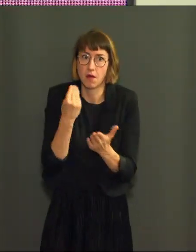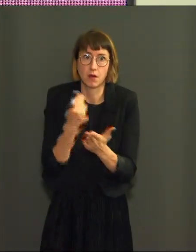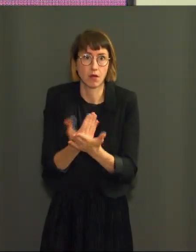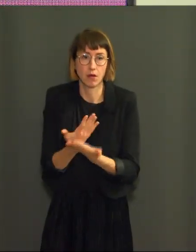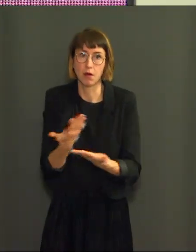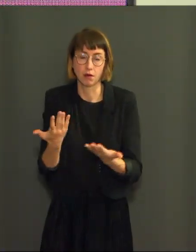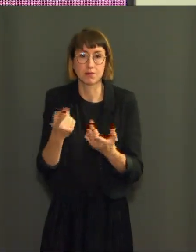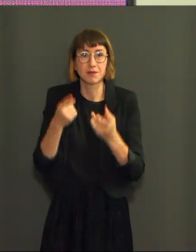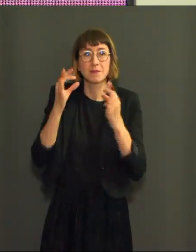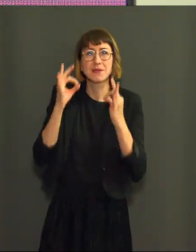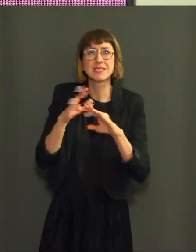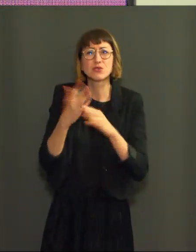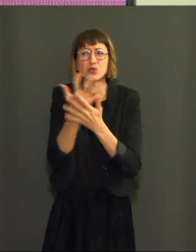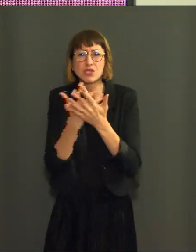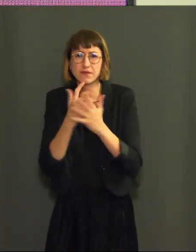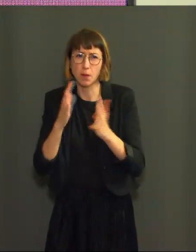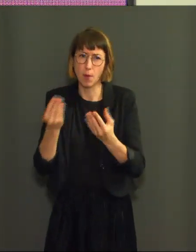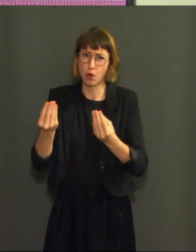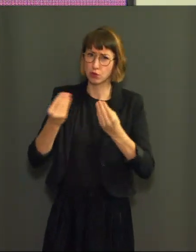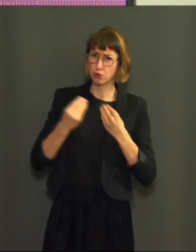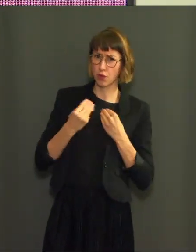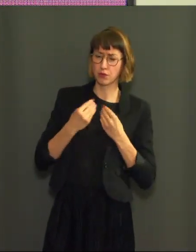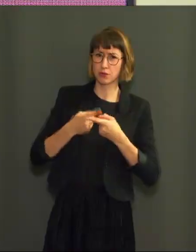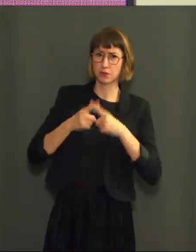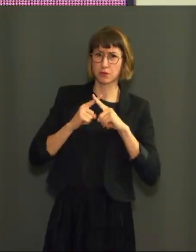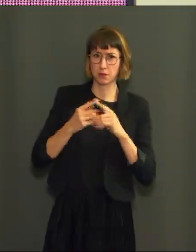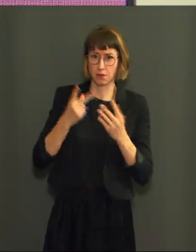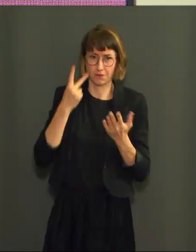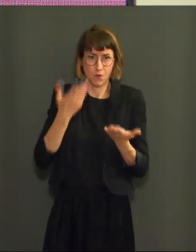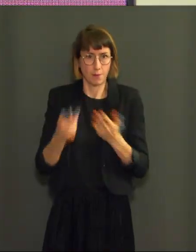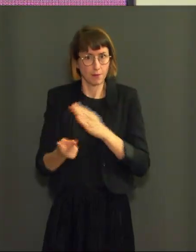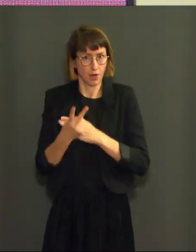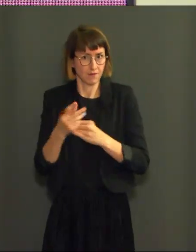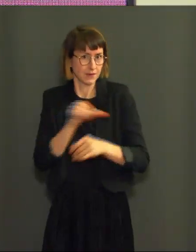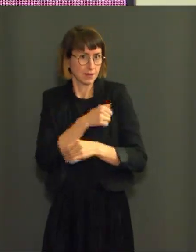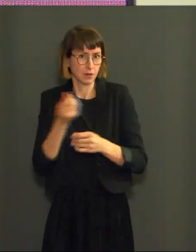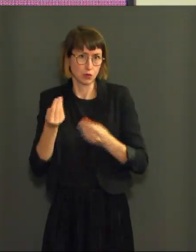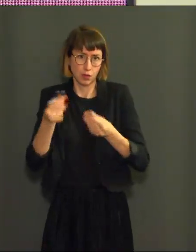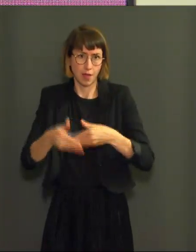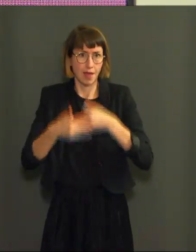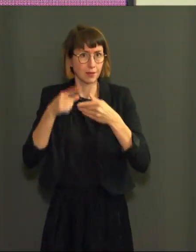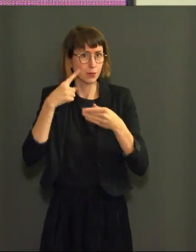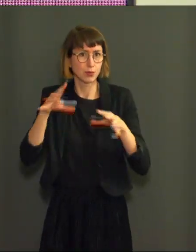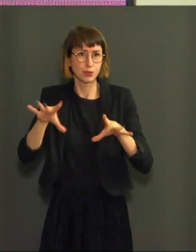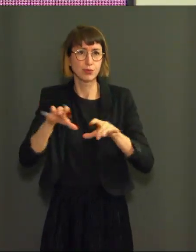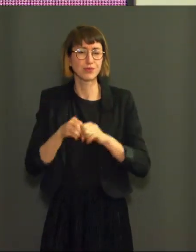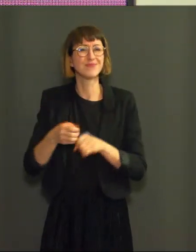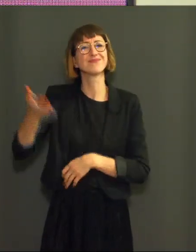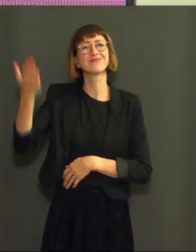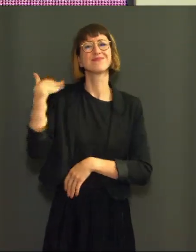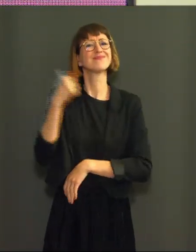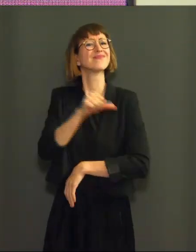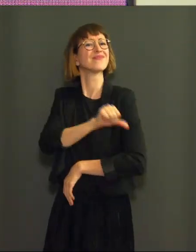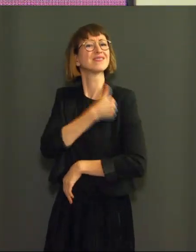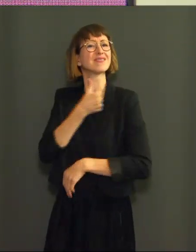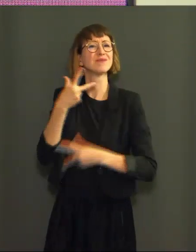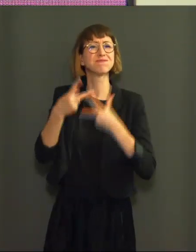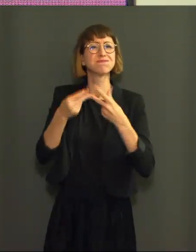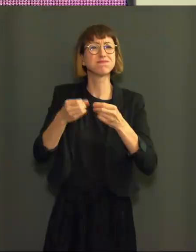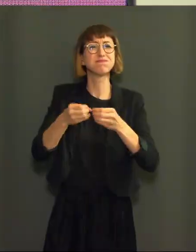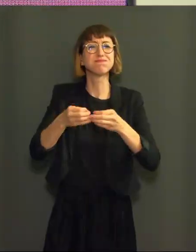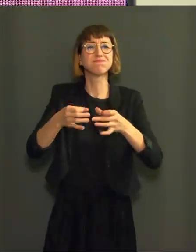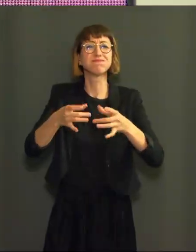contamination? Depuis le début de la campagne de vaccination, Sciensano étudie entre autres spécifiquement